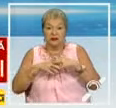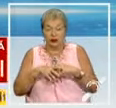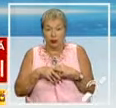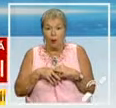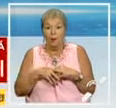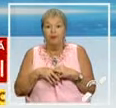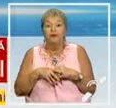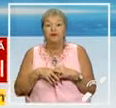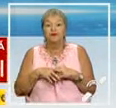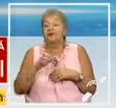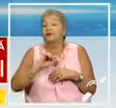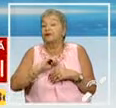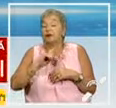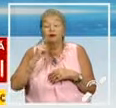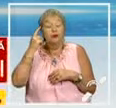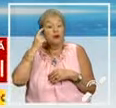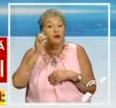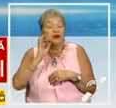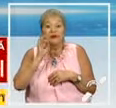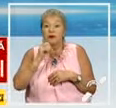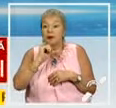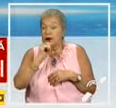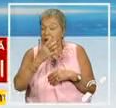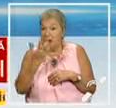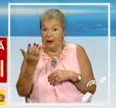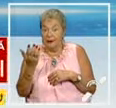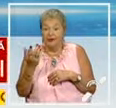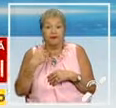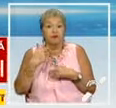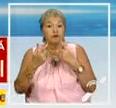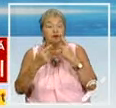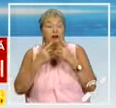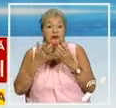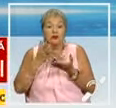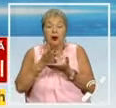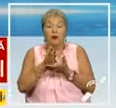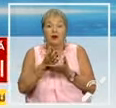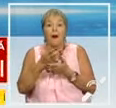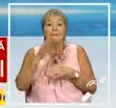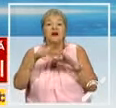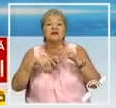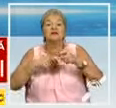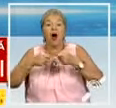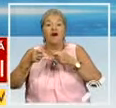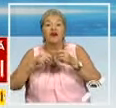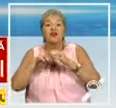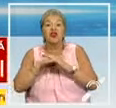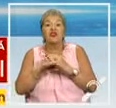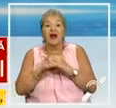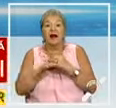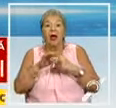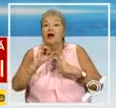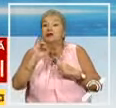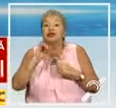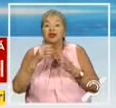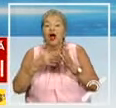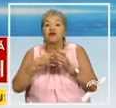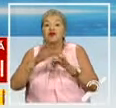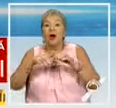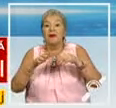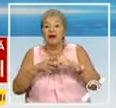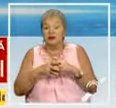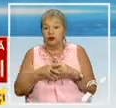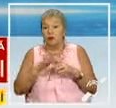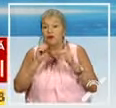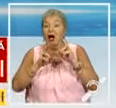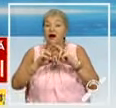încă nesigur și încă se discută ce se va întâmpla cu Ministerul de Interne, cine va ocupa funcția de ministru al internelor, dacă